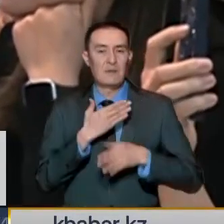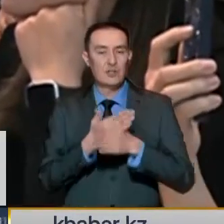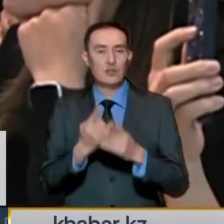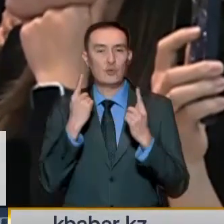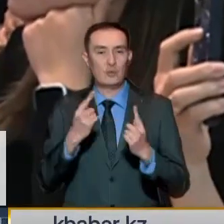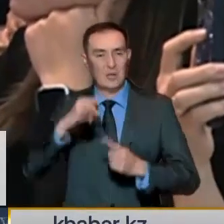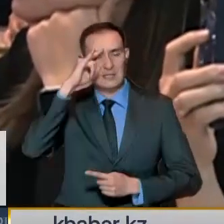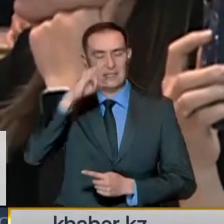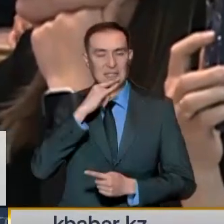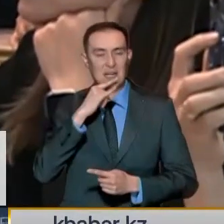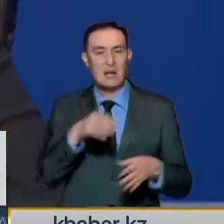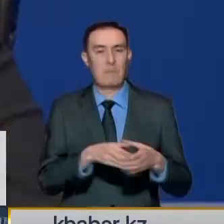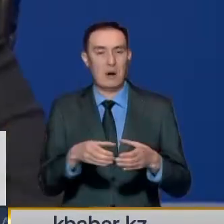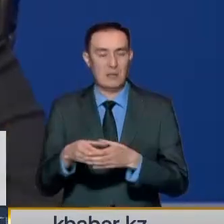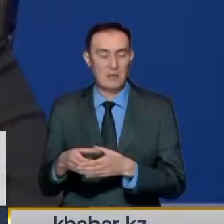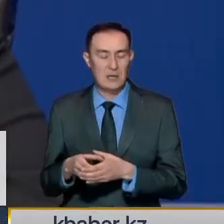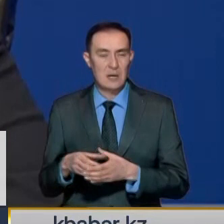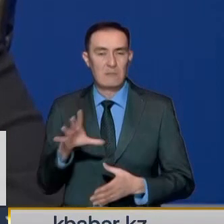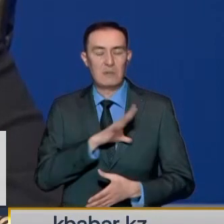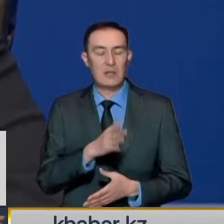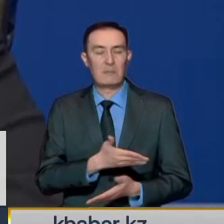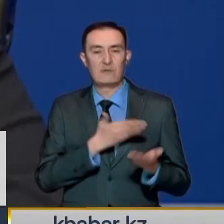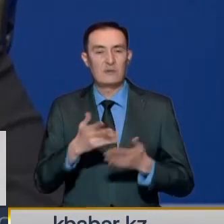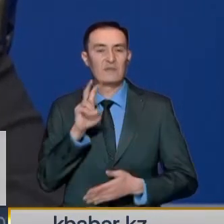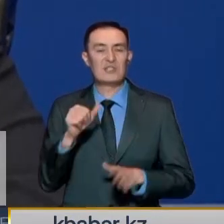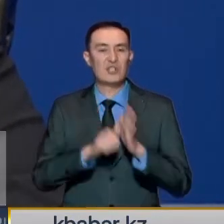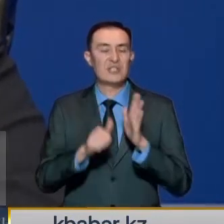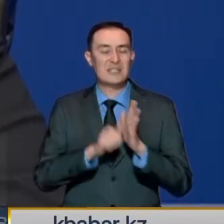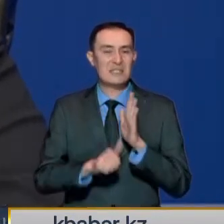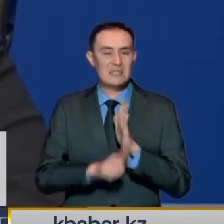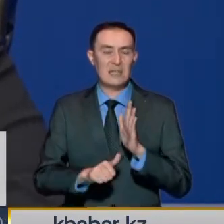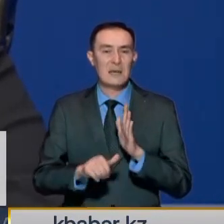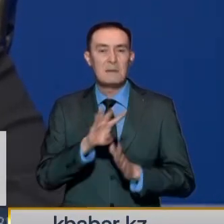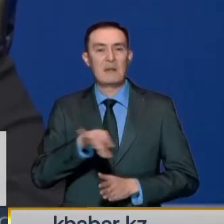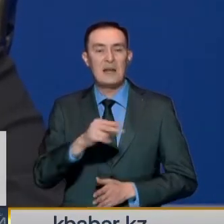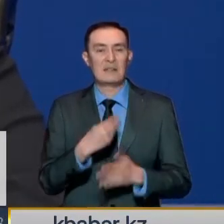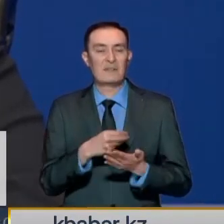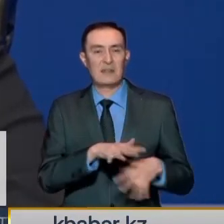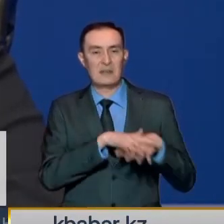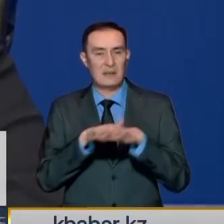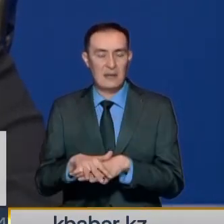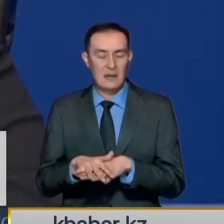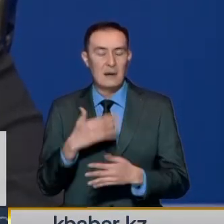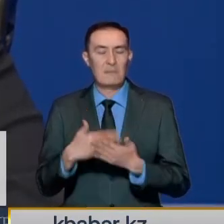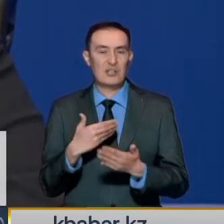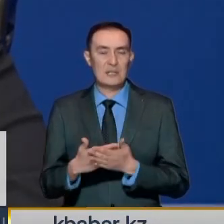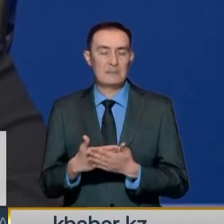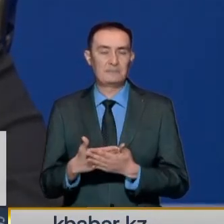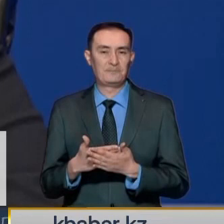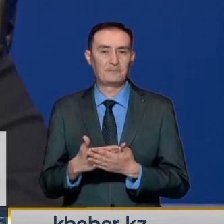крупных отечественных предпринимателей. Было привлечено порядка 260 миллиардов тенге, почти